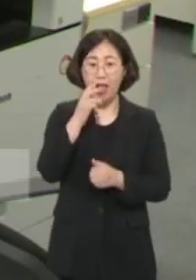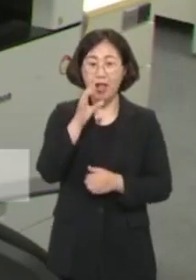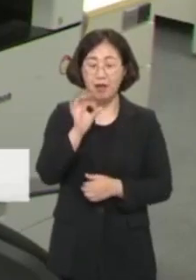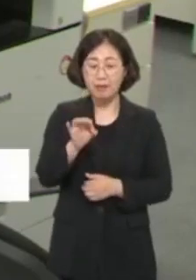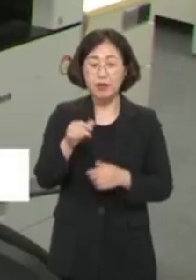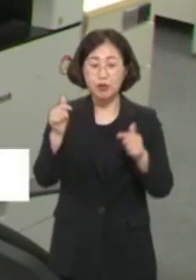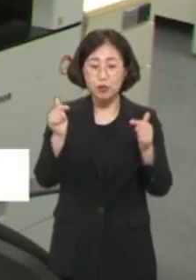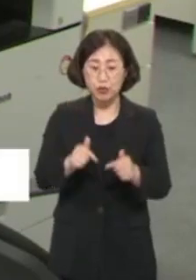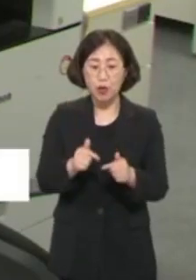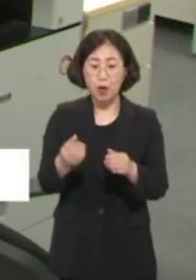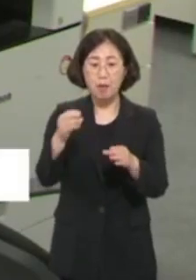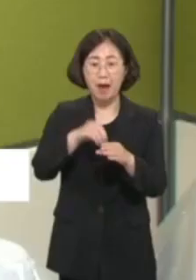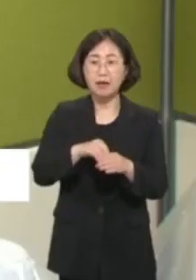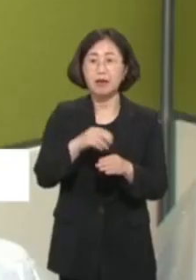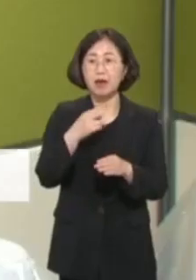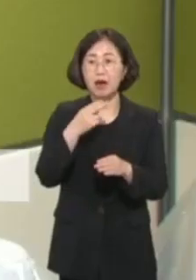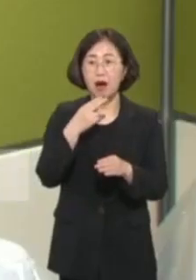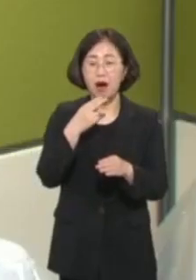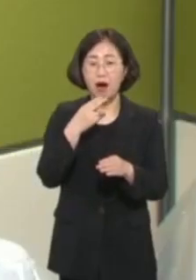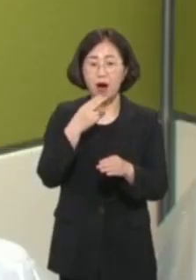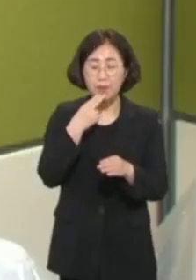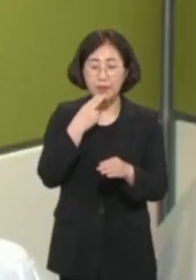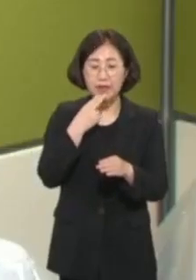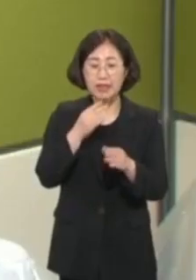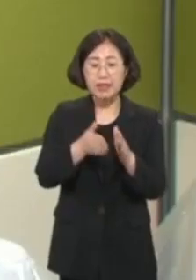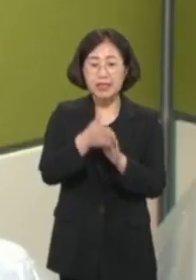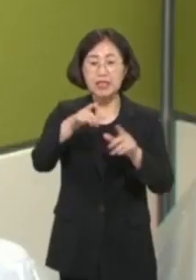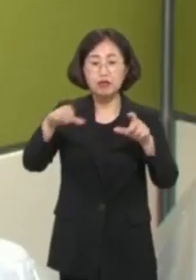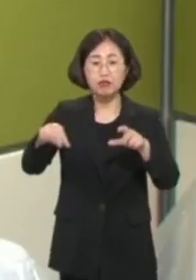줄이거나 반영하지 않는 등 문제가 있는 시군에